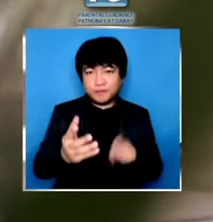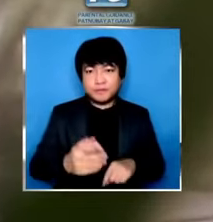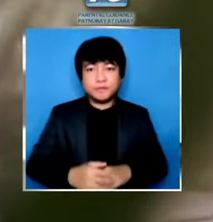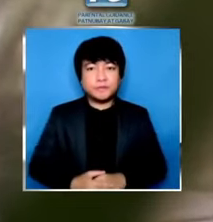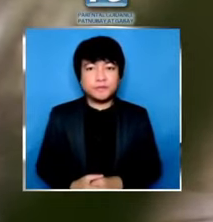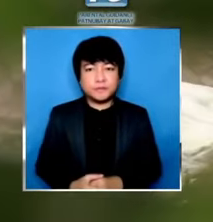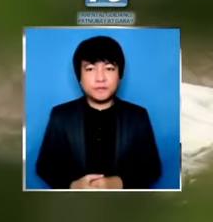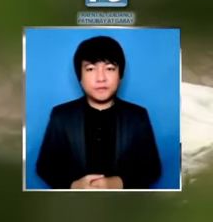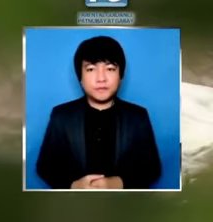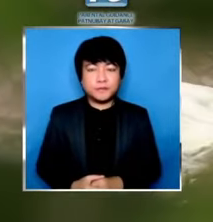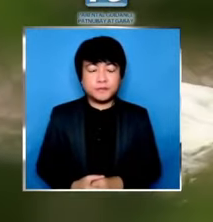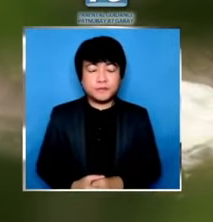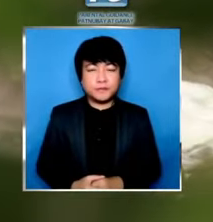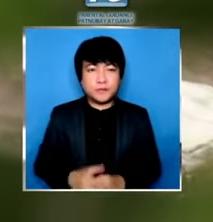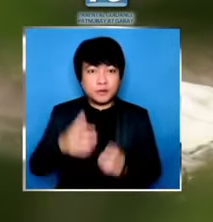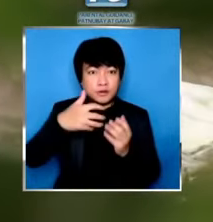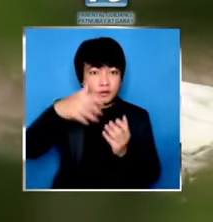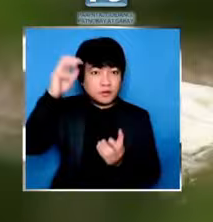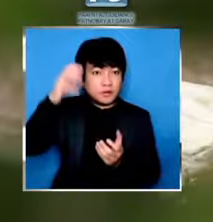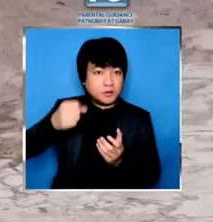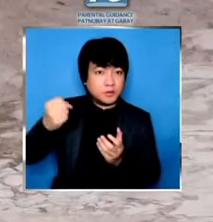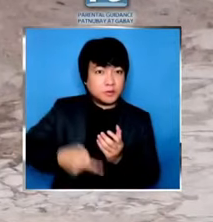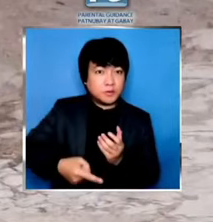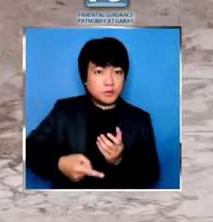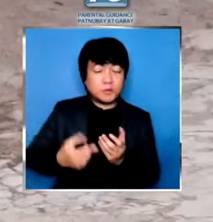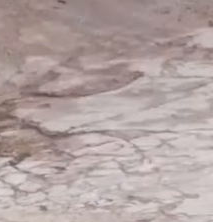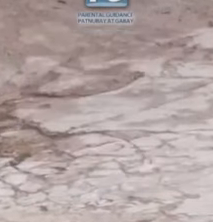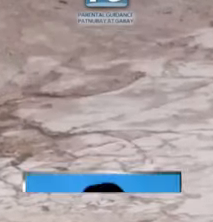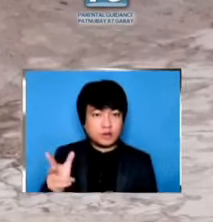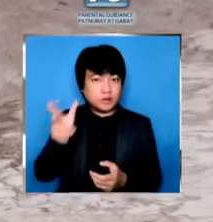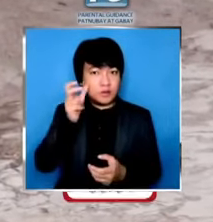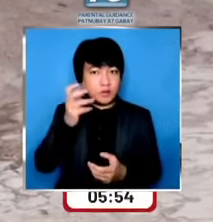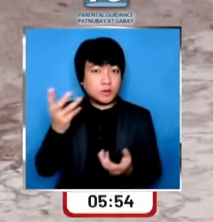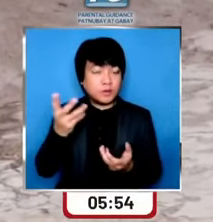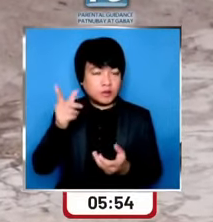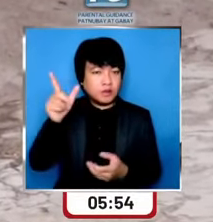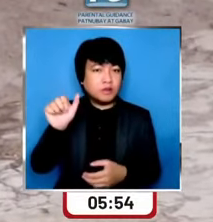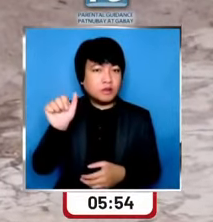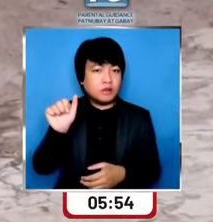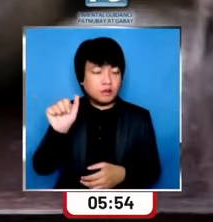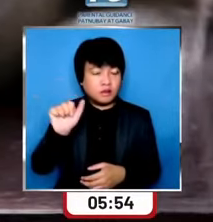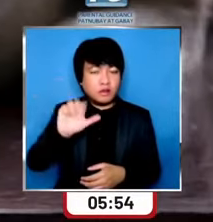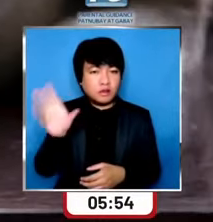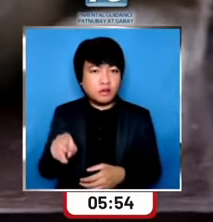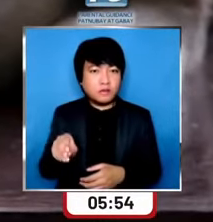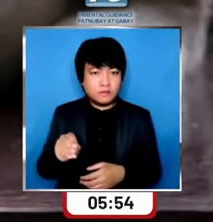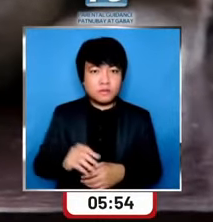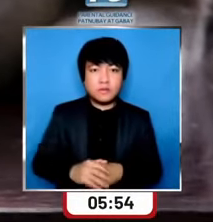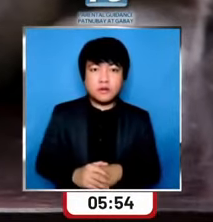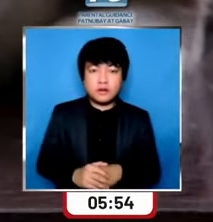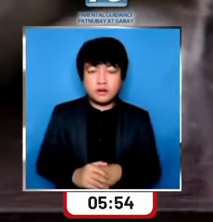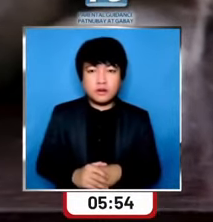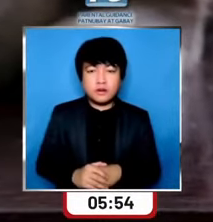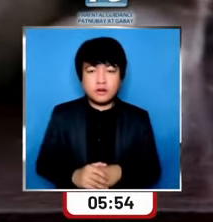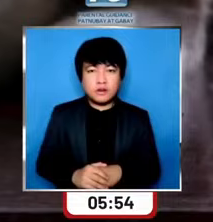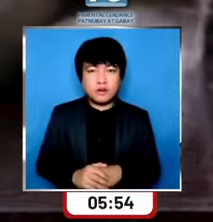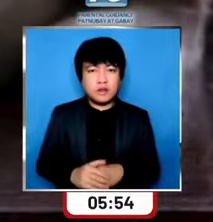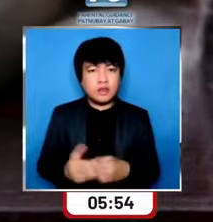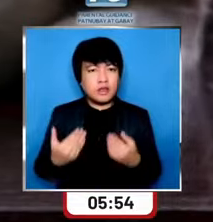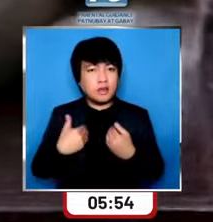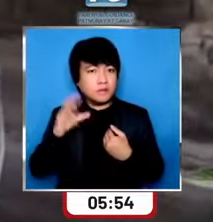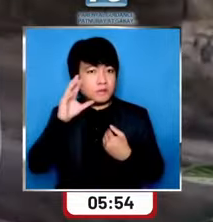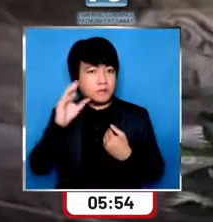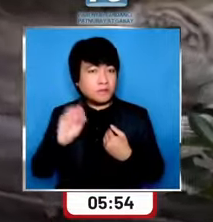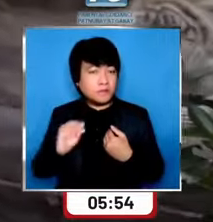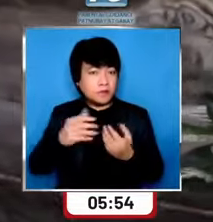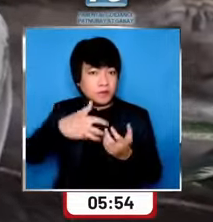Ang mababangis na leon, kadalasan sa Africa lang naririnig. O di kaya makikita sa ilang zoo sa bansa. Pero tila may naligaw daw na lahi ng leon sa